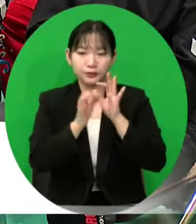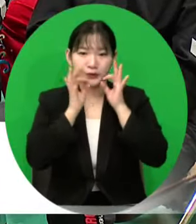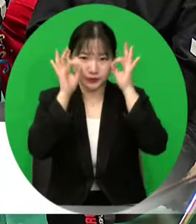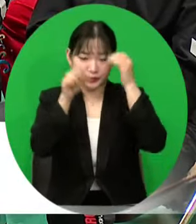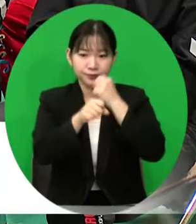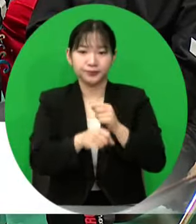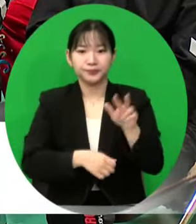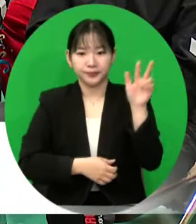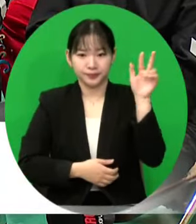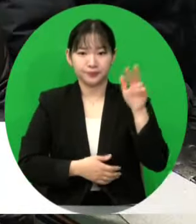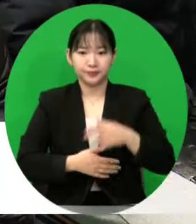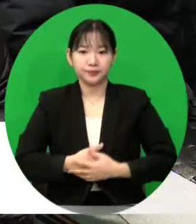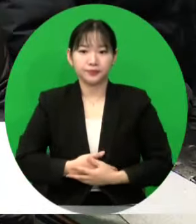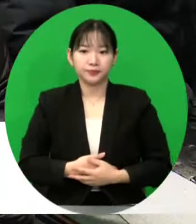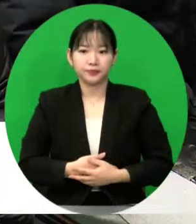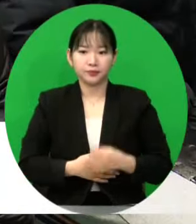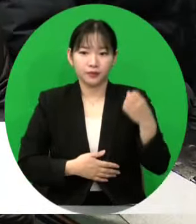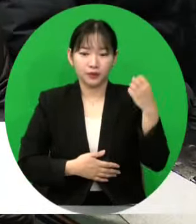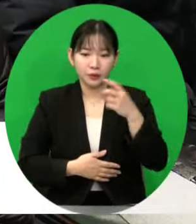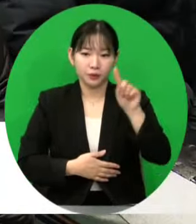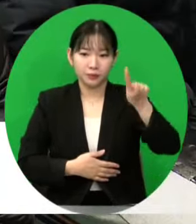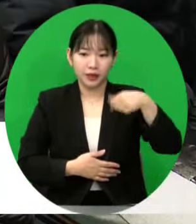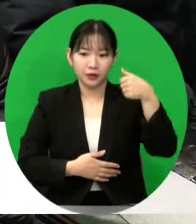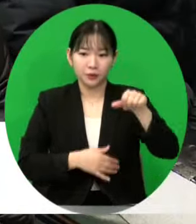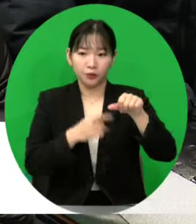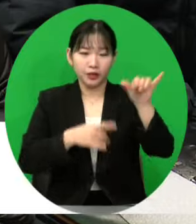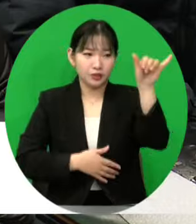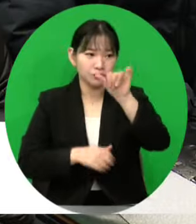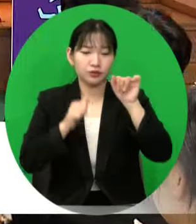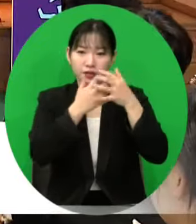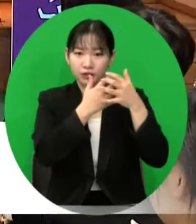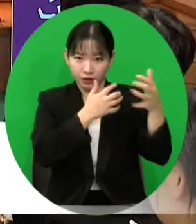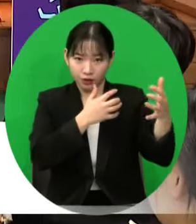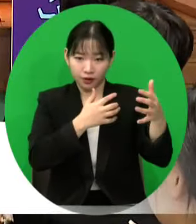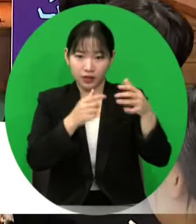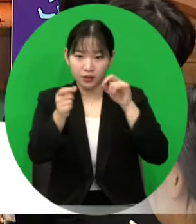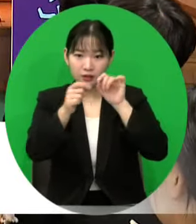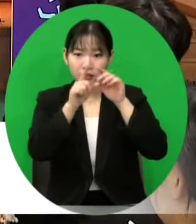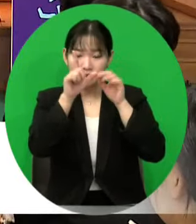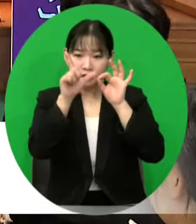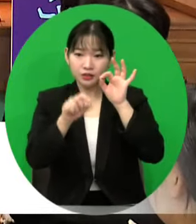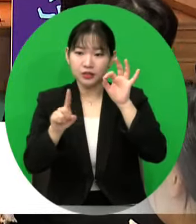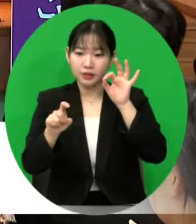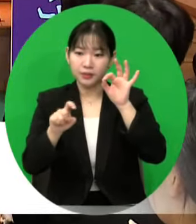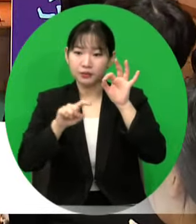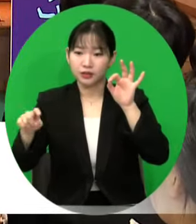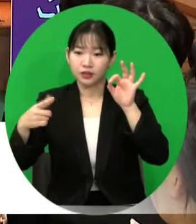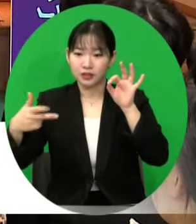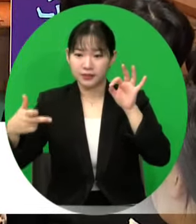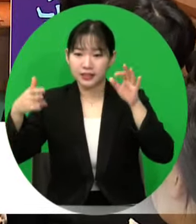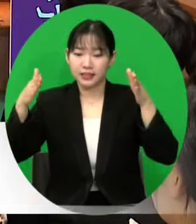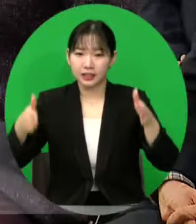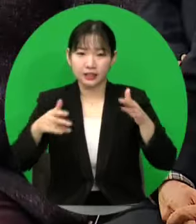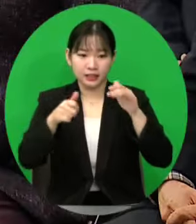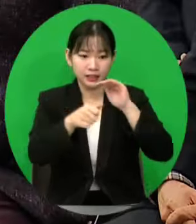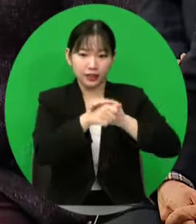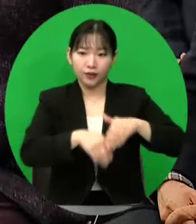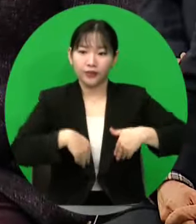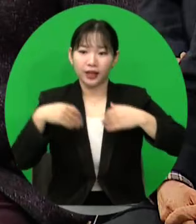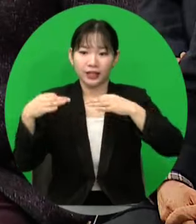것을 다짐했습니다. 한편 제105회 전국체전은 오는 10월 11일부터 17일까지